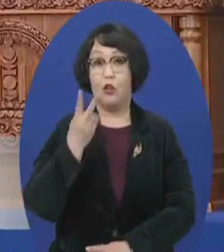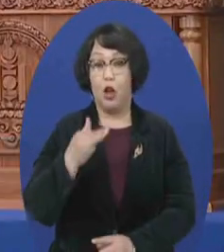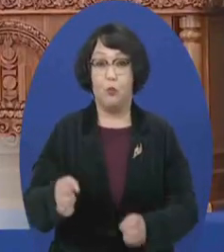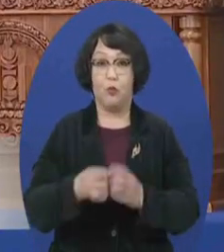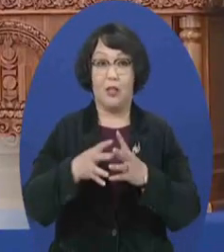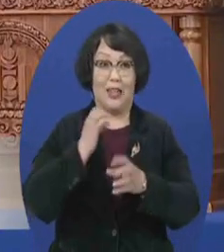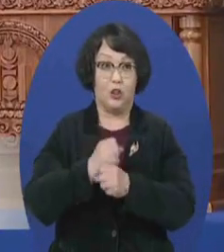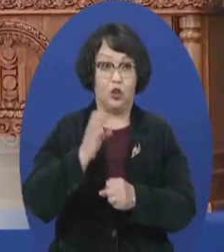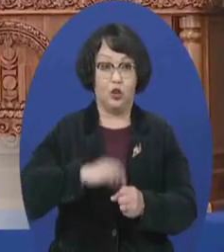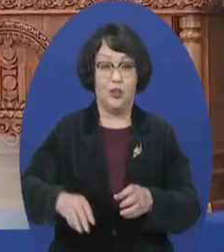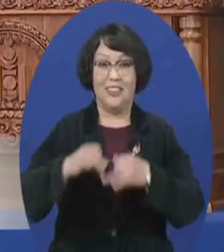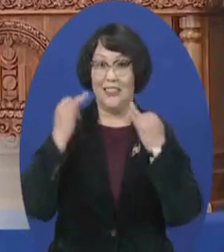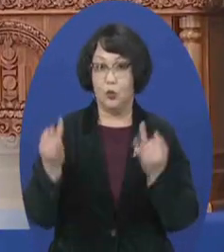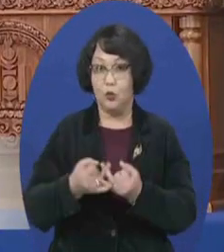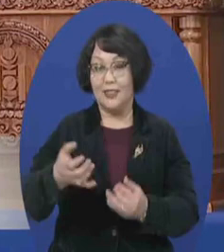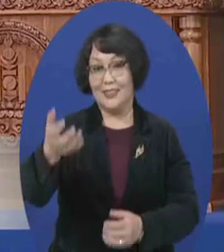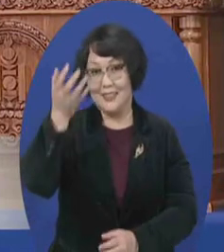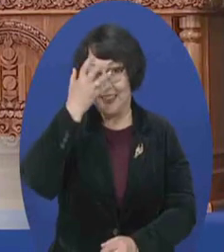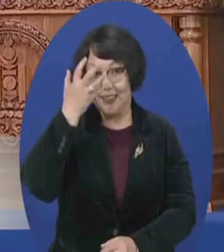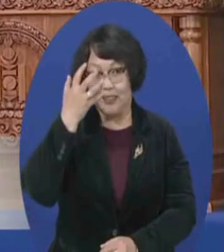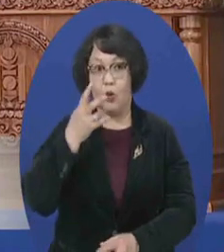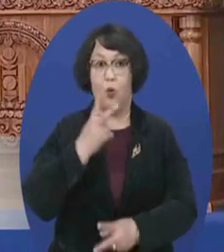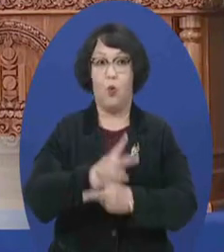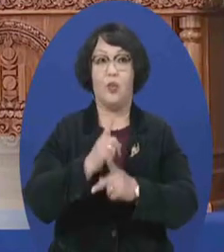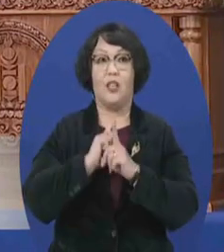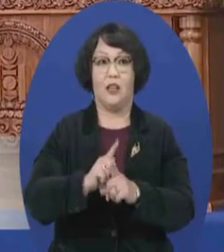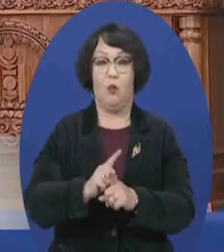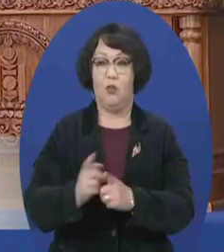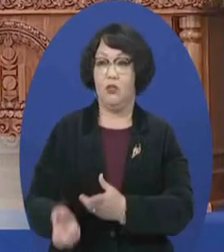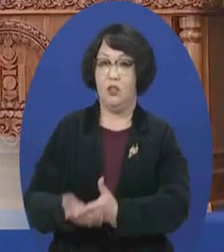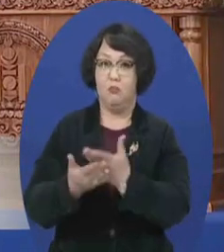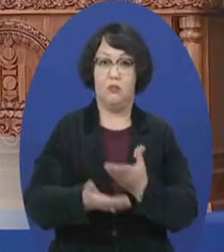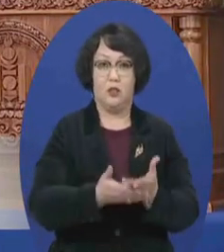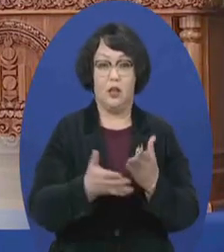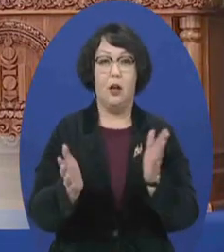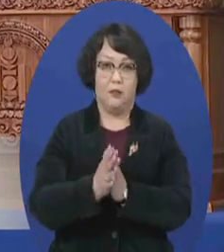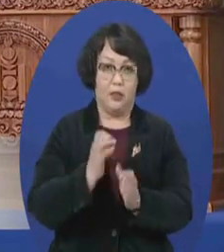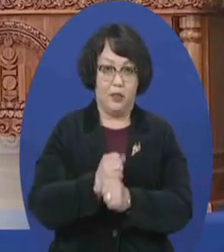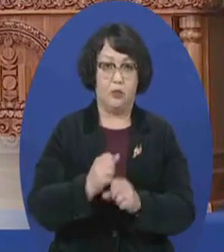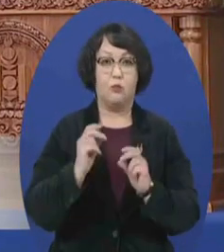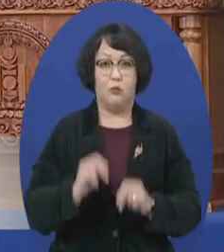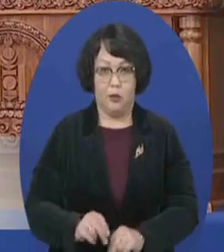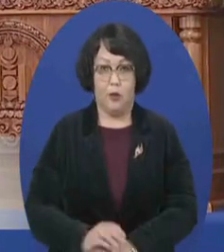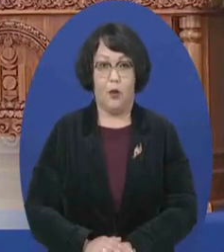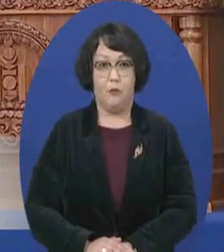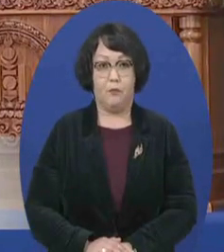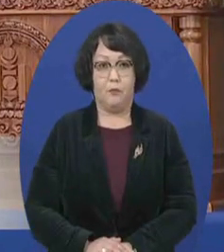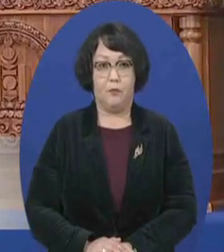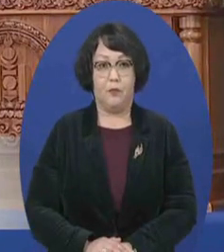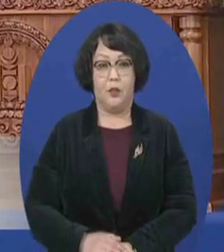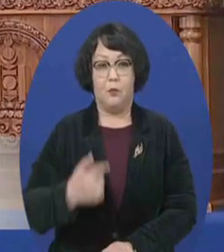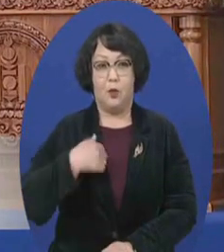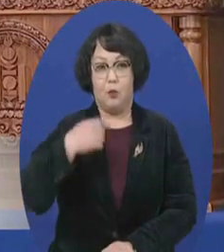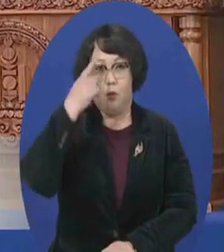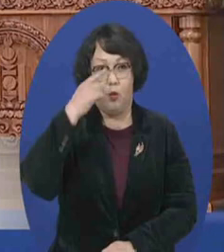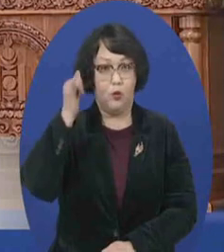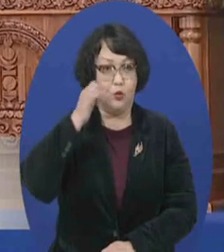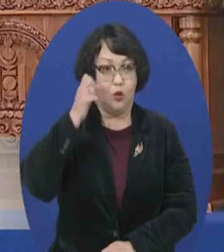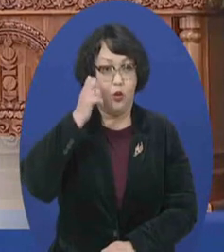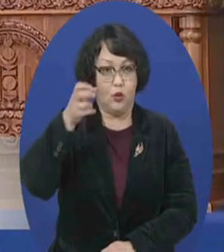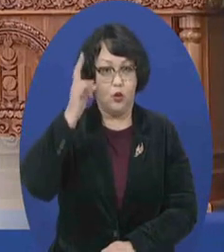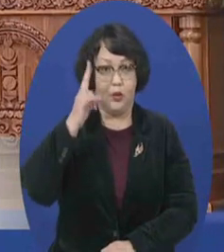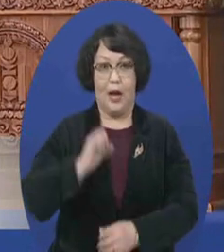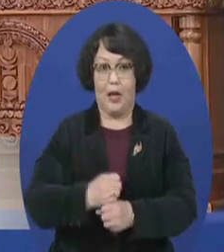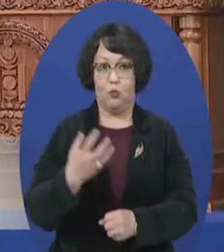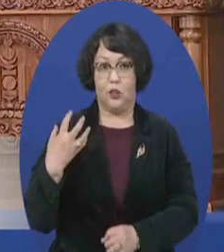төлөө улсын их хурл засгийн газрыг хуулийн хүрээнд дэмжин хамтран ажиллах болно. Миний Монгол улсын